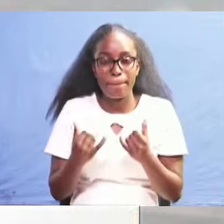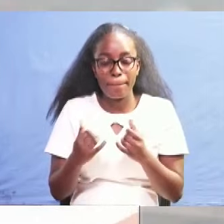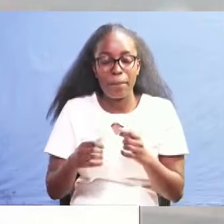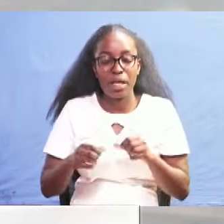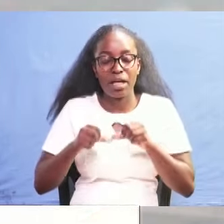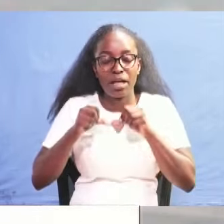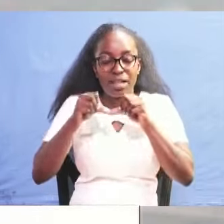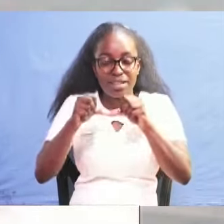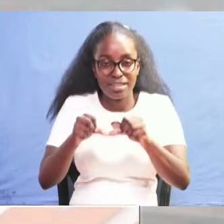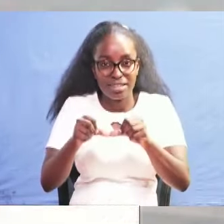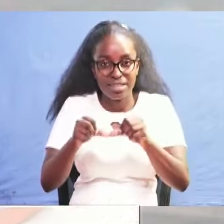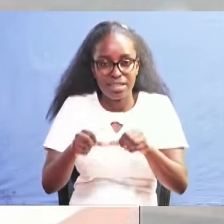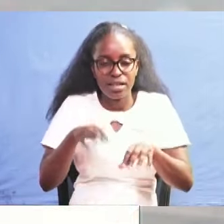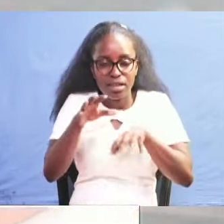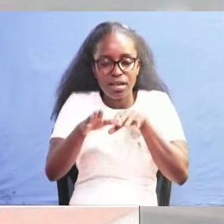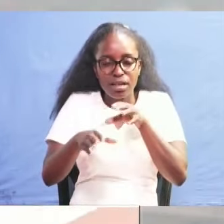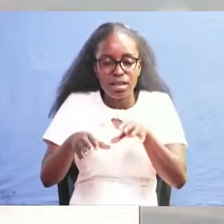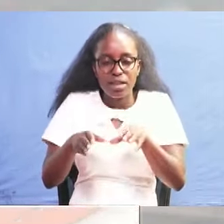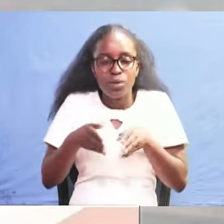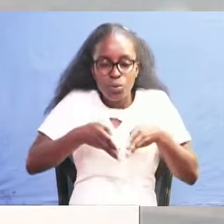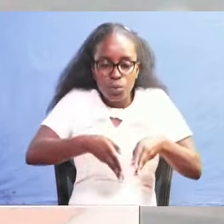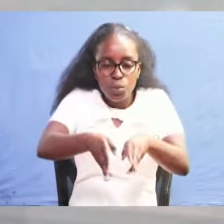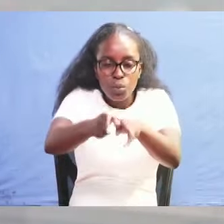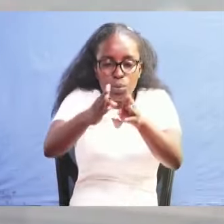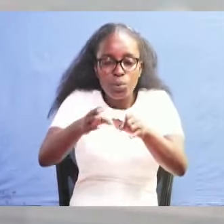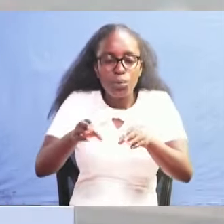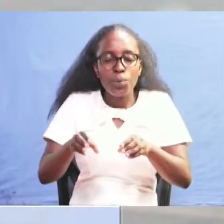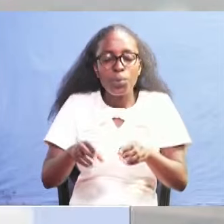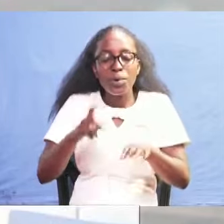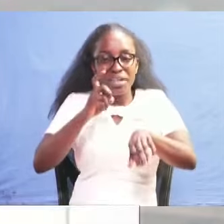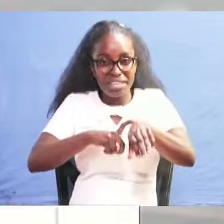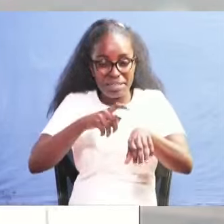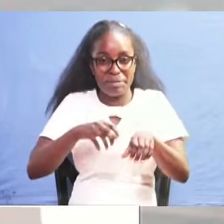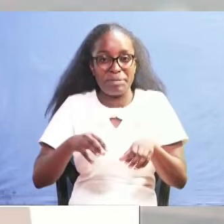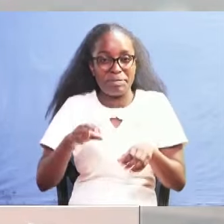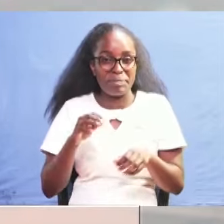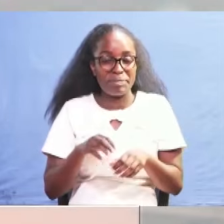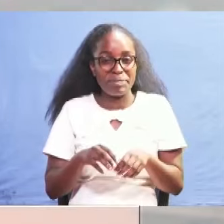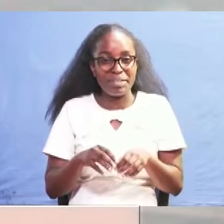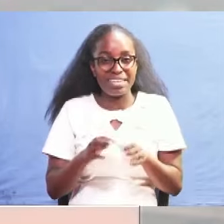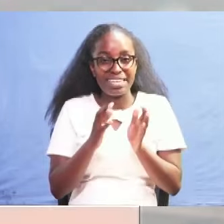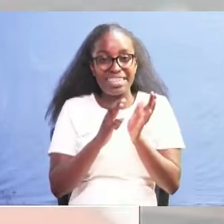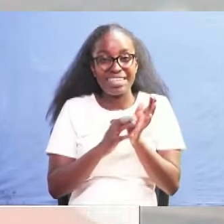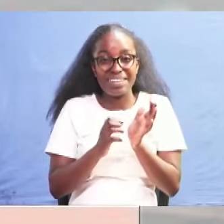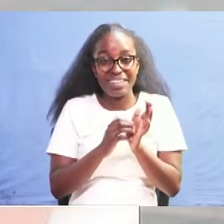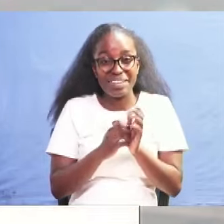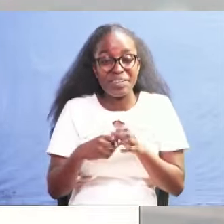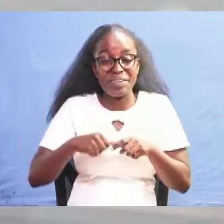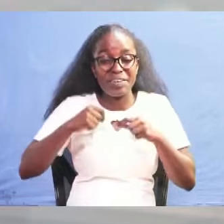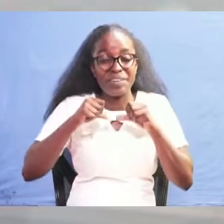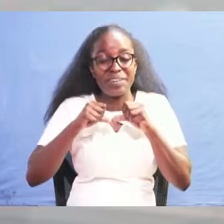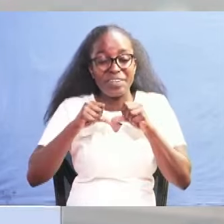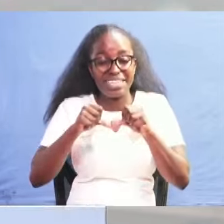Tukisonga mbele, sehemu ya barabara kuu ya Embu Meru imefungwa kwa muda usiojulikana baada ya maji ya mvua kuharibu daraja la